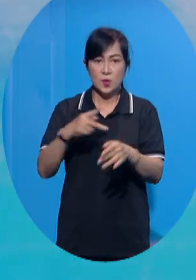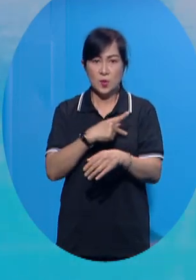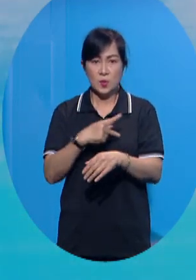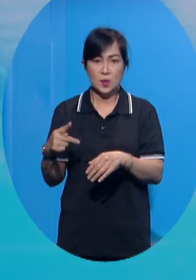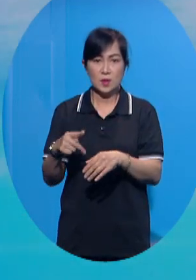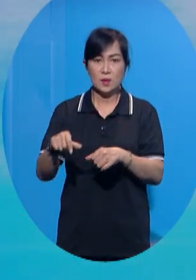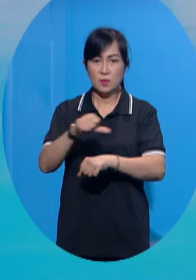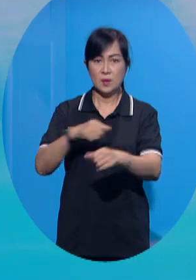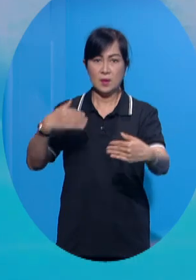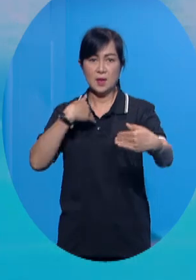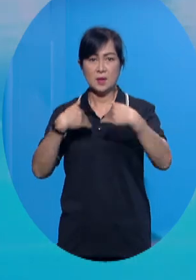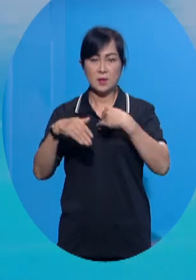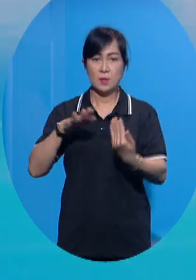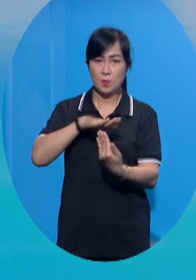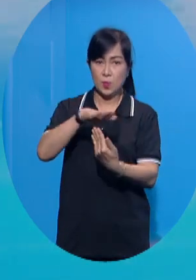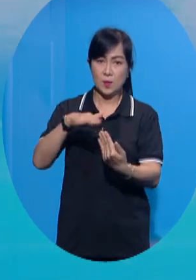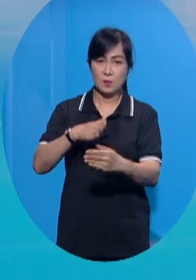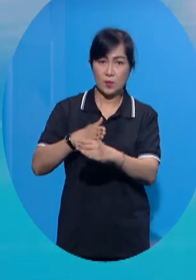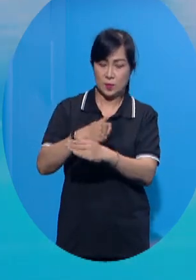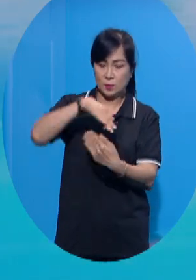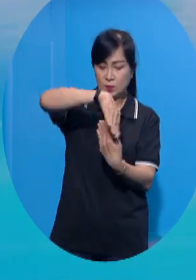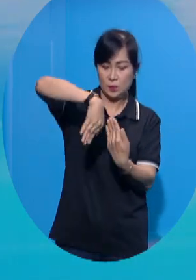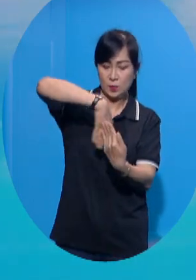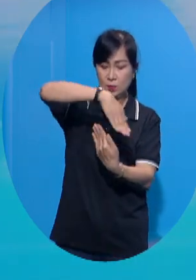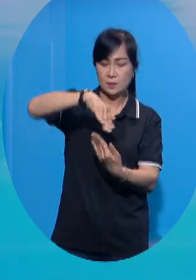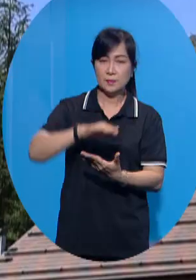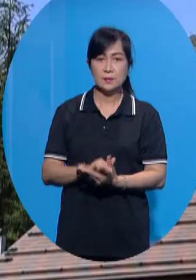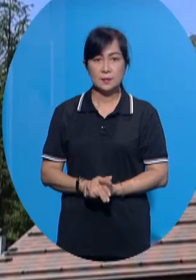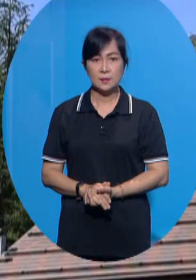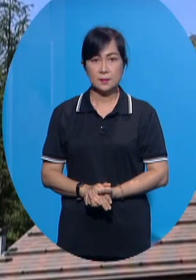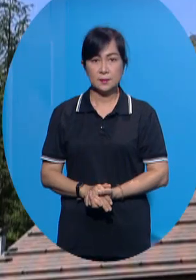du khách có những hành vi ảnh hưởng tới môi trường và giao thông xung quanh.